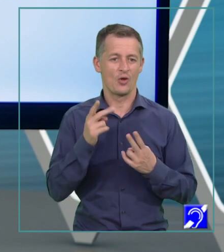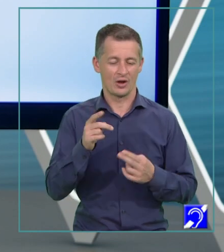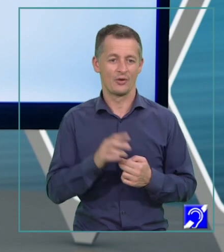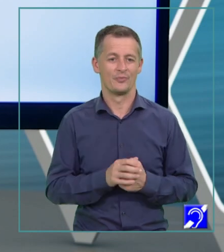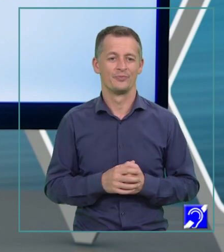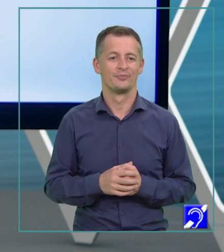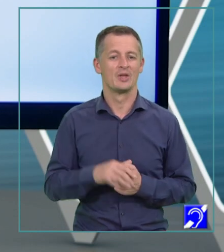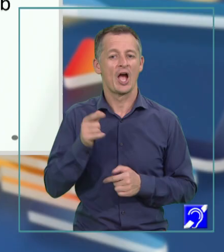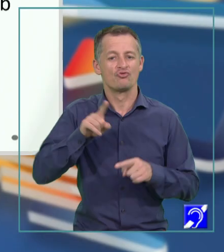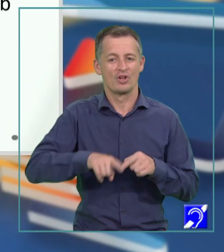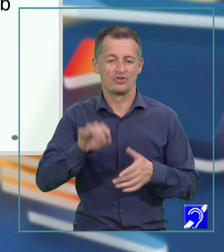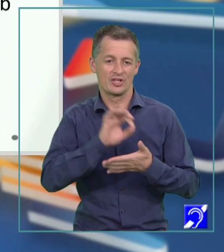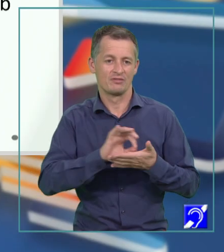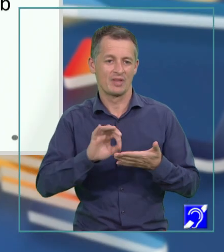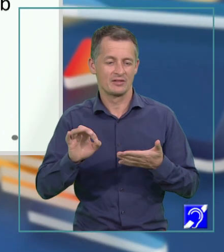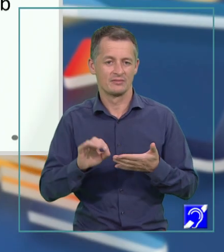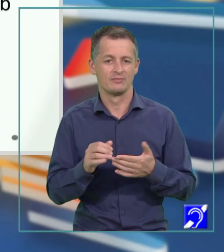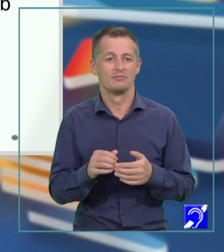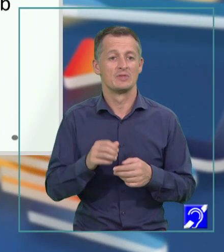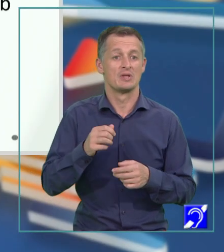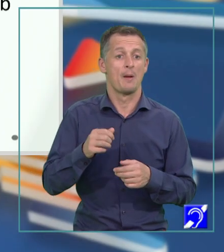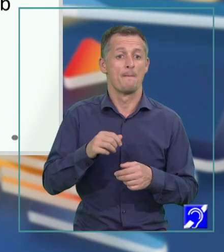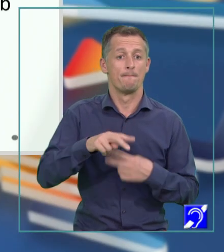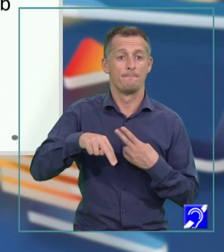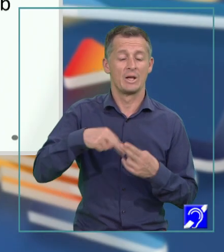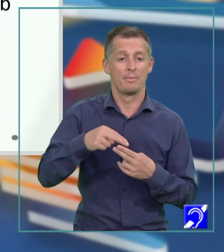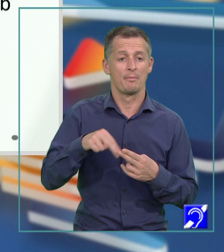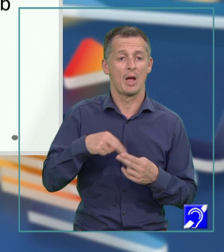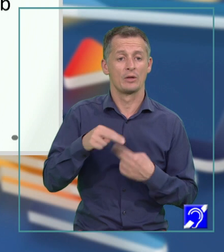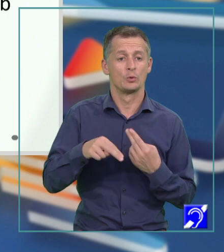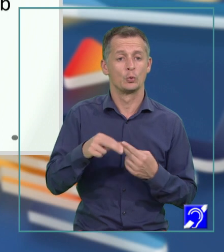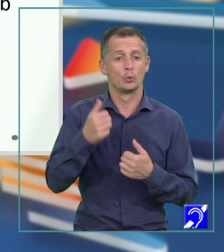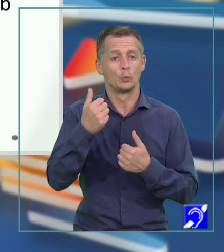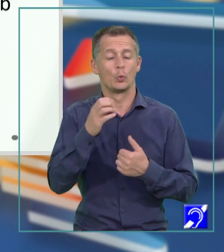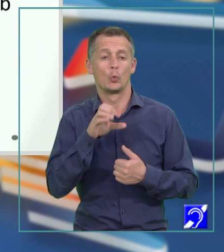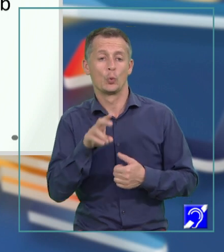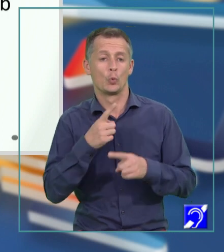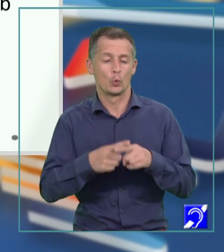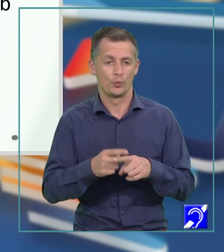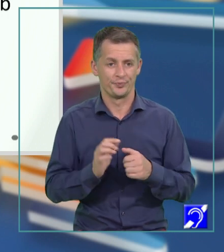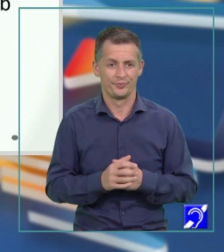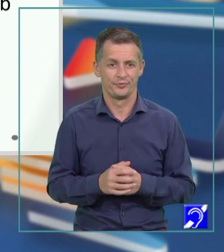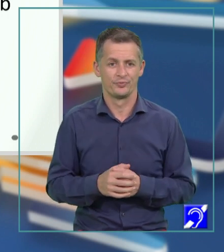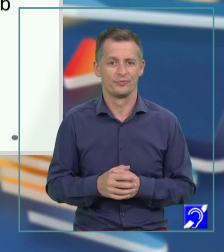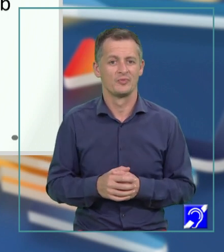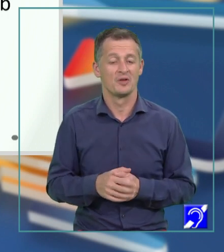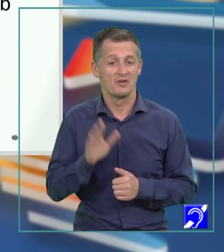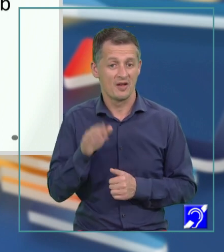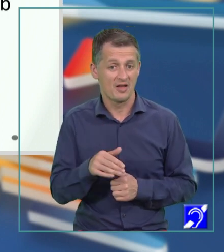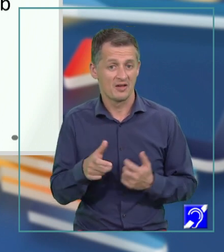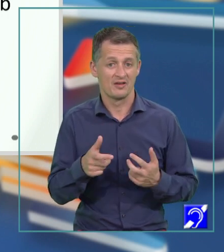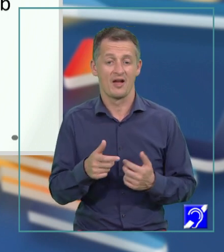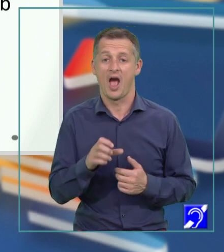același text de mai devreme. Plimbându-se cu un moș timofte foarte bucuros. Păi cu are ca antonim pe